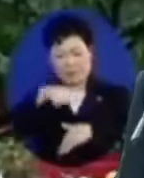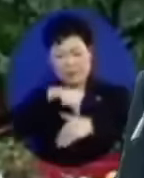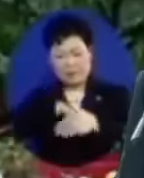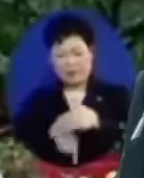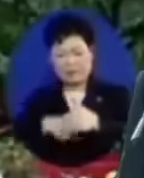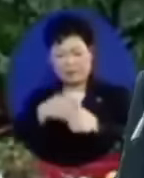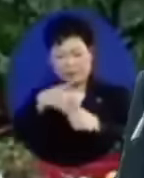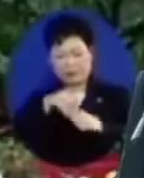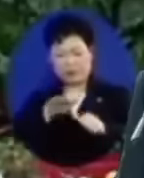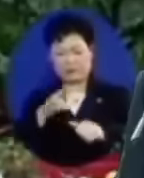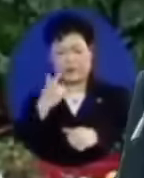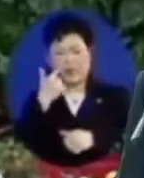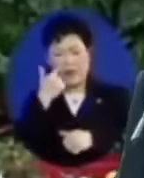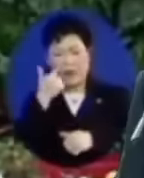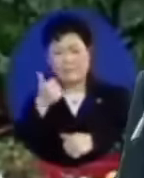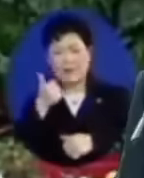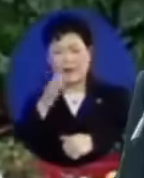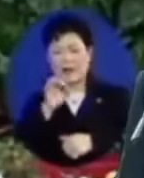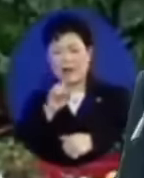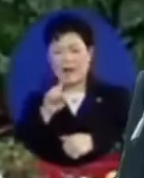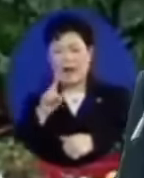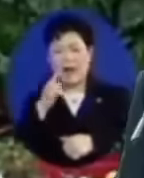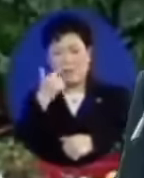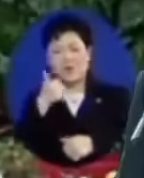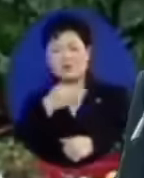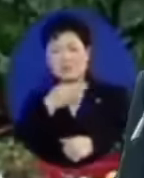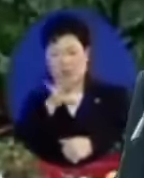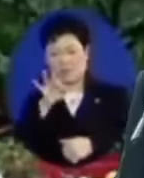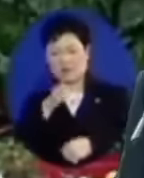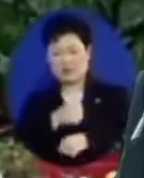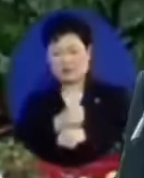가운데 보내사 아빠, 아버지라 부르게 하시느니라.